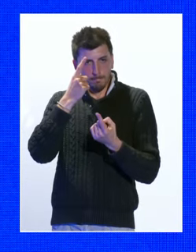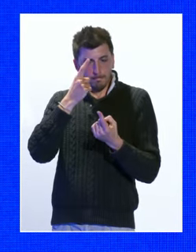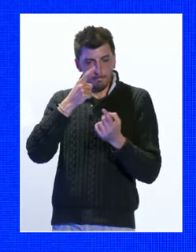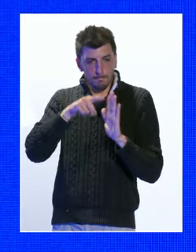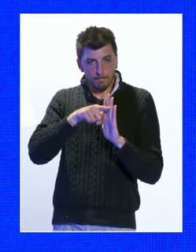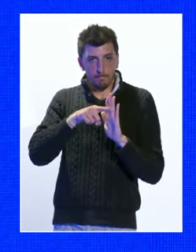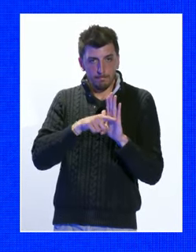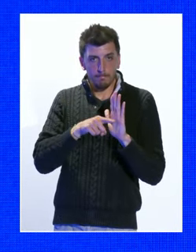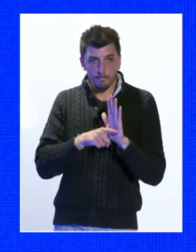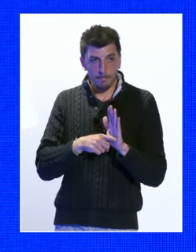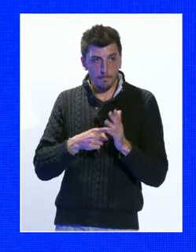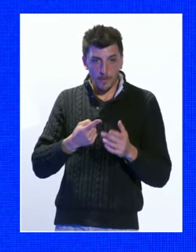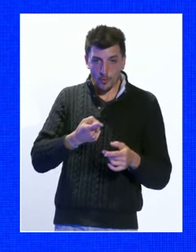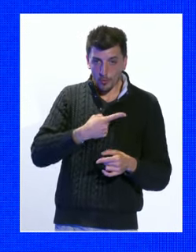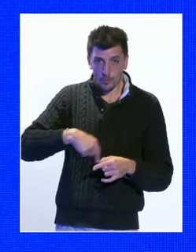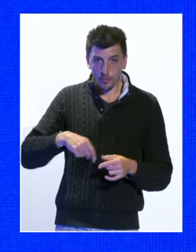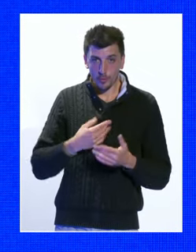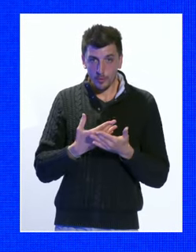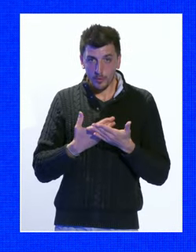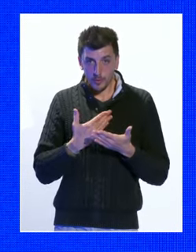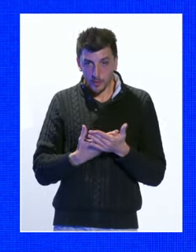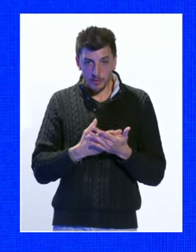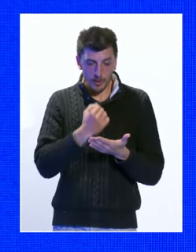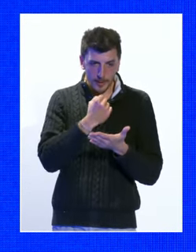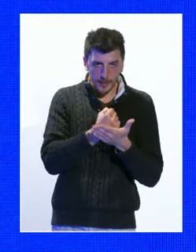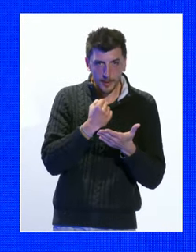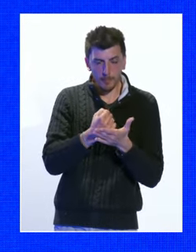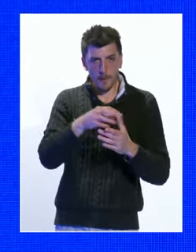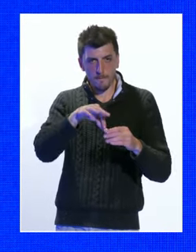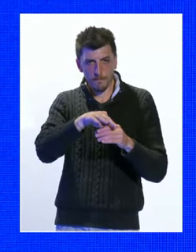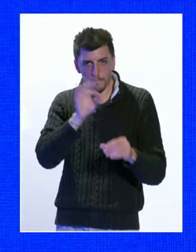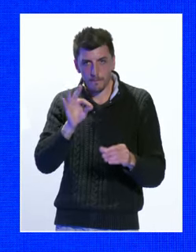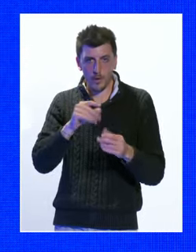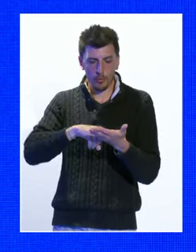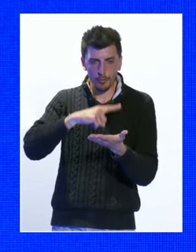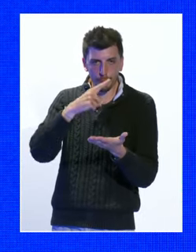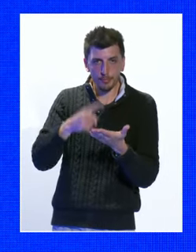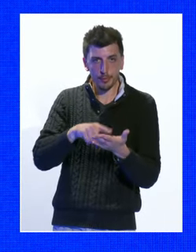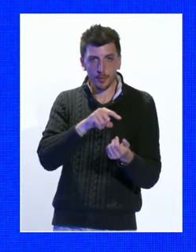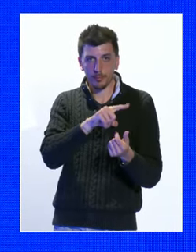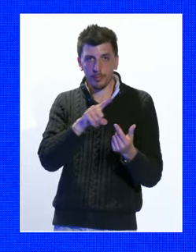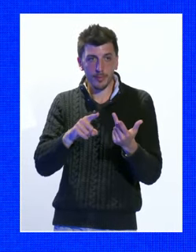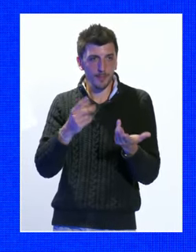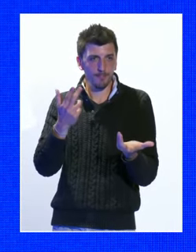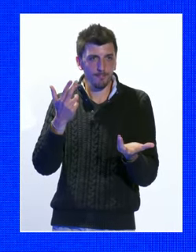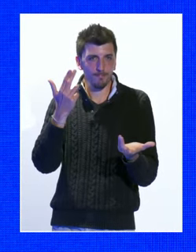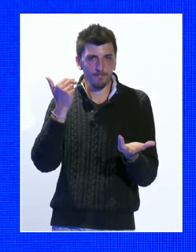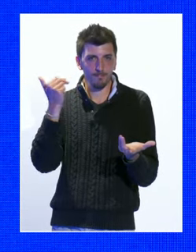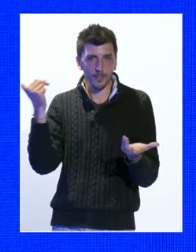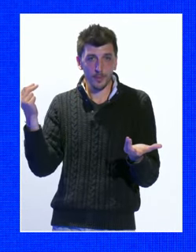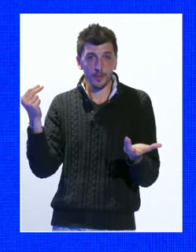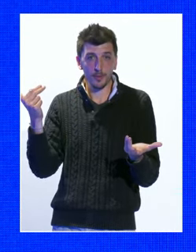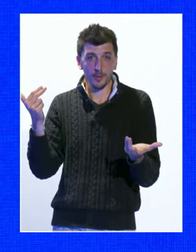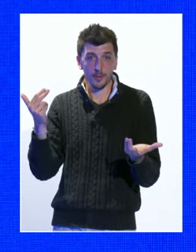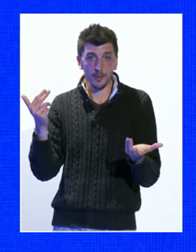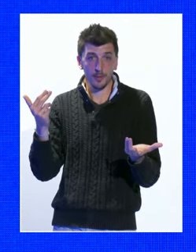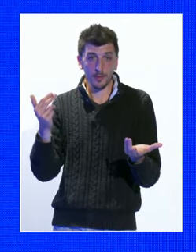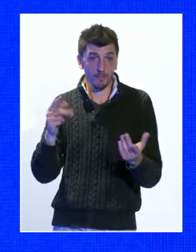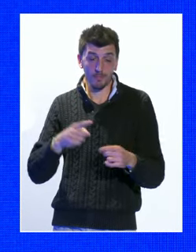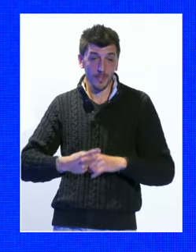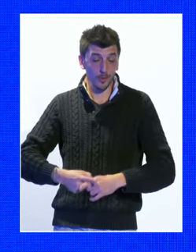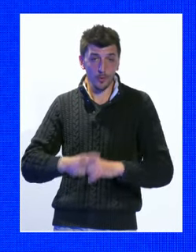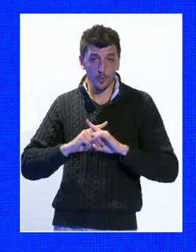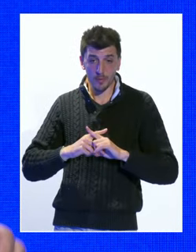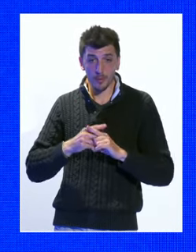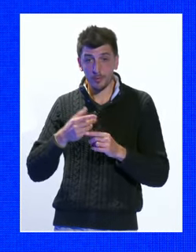qui sont les nôtres dans l'examen et le vote de nos budgets sont stupides. Et je suis persuadé qu'un jour